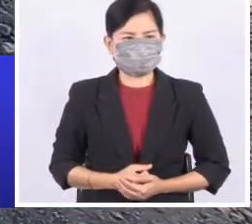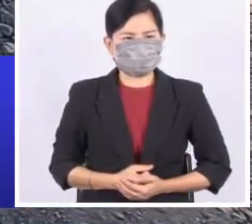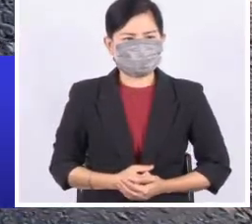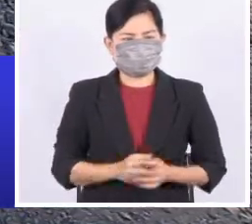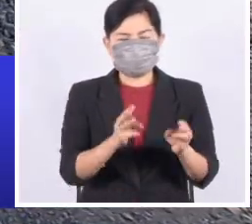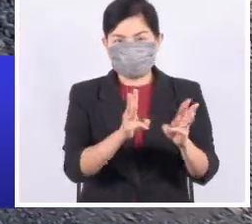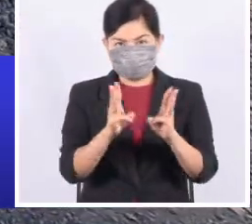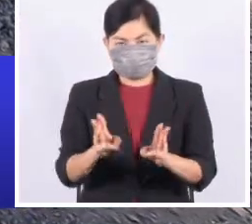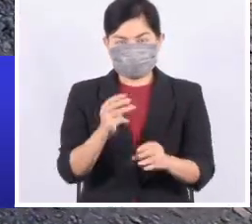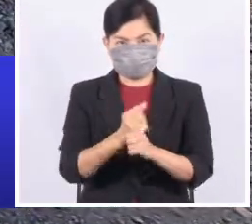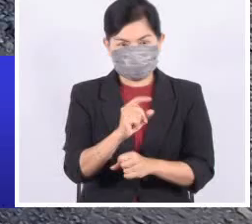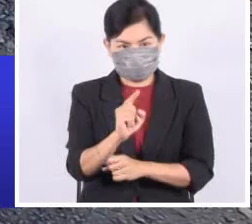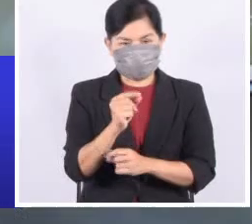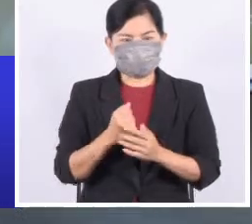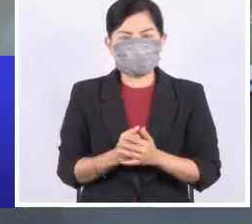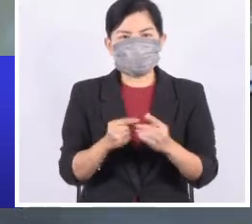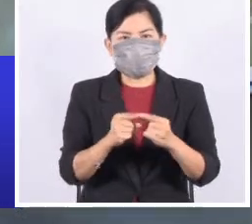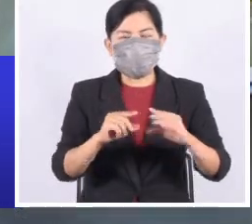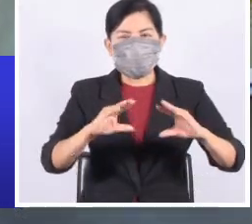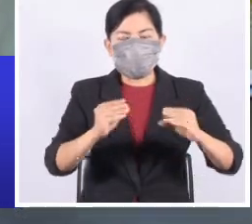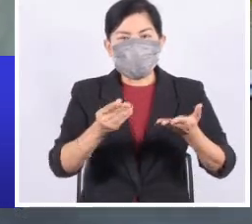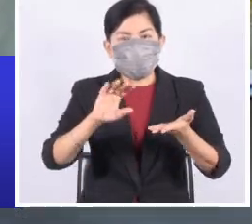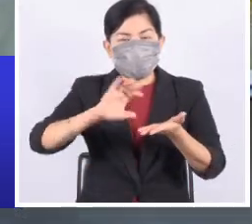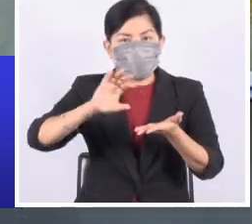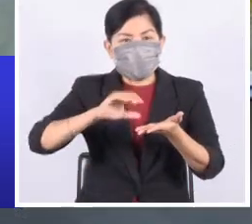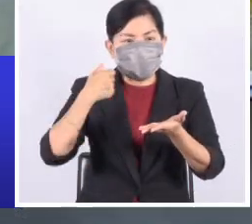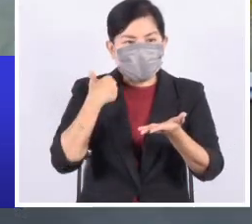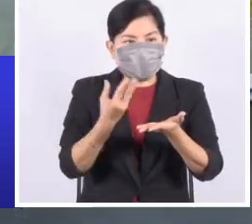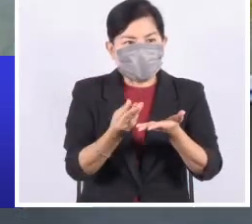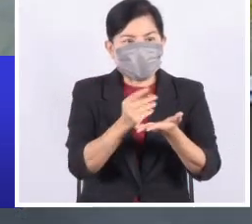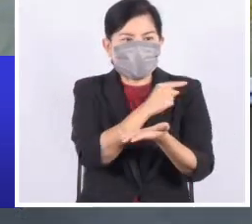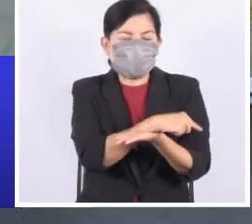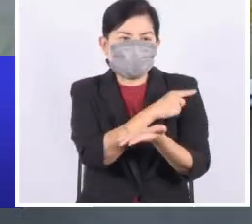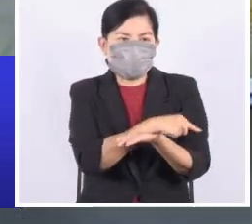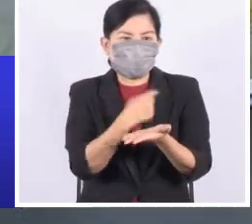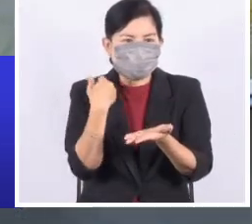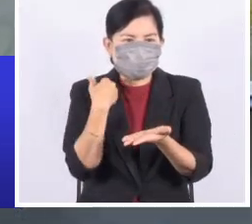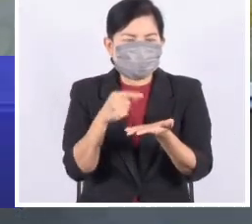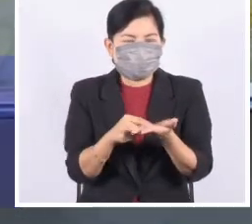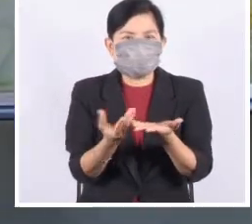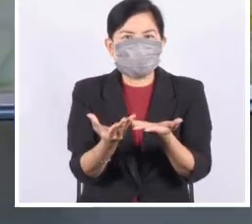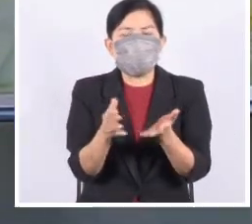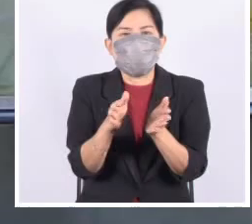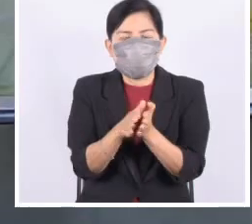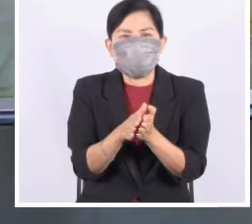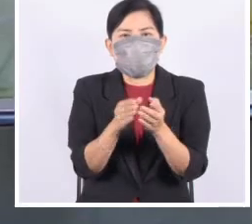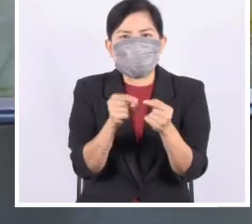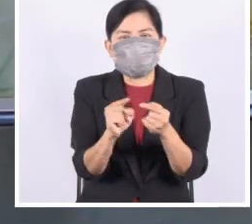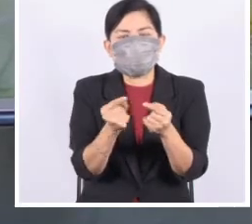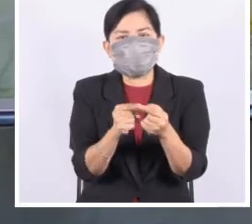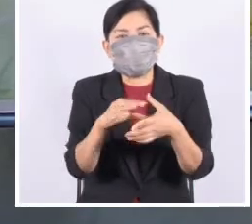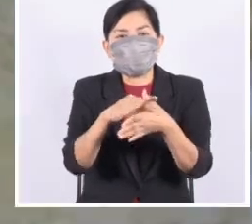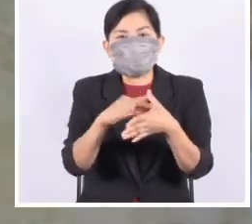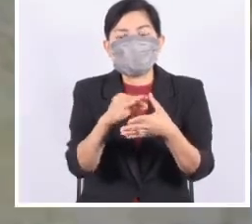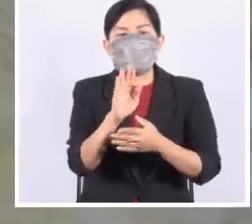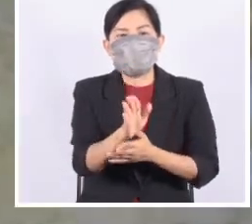าก็คือนำแป้งบัวลอยเนี่ยค่ะมาผสมกับเนื้อทุเรียนแล้วก็ทำกรรมวิธีเหมือนกับบัวลอยเลยคุณผู้ชมมีน้ำกระท้งกะทิข